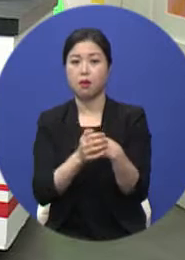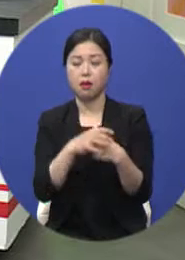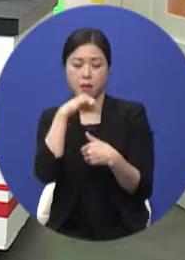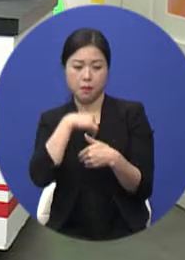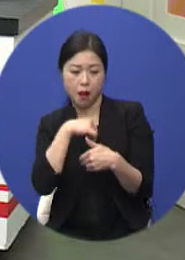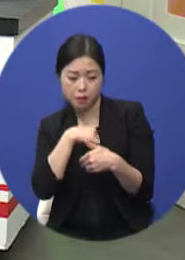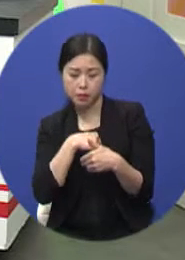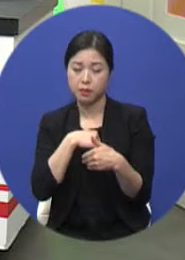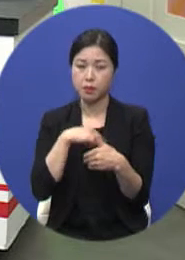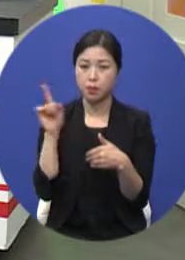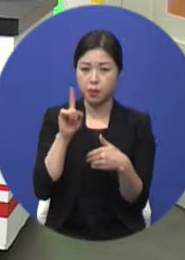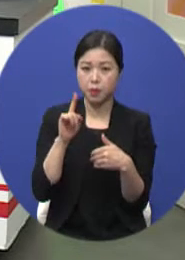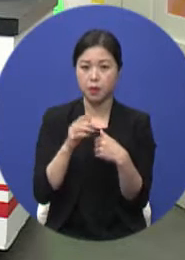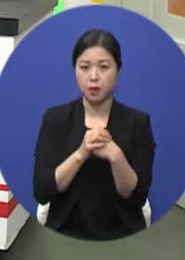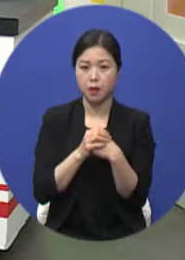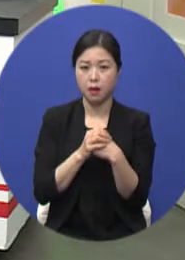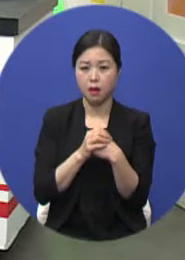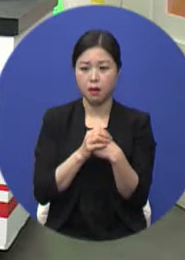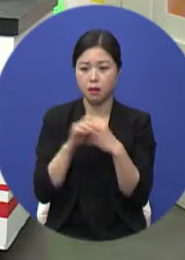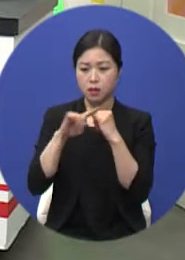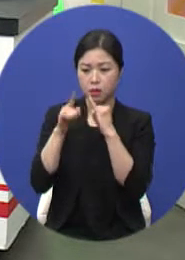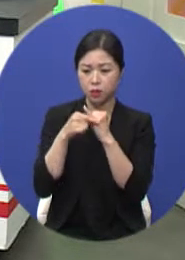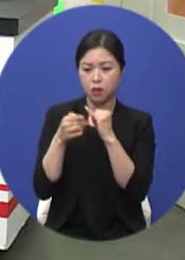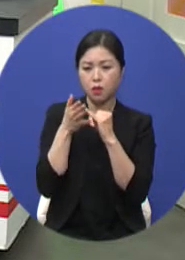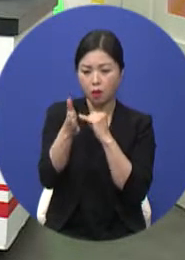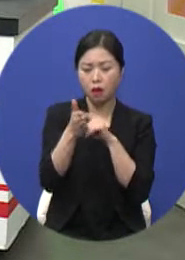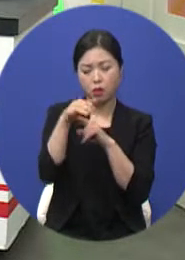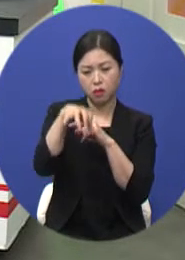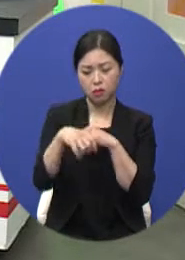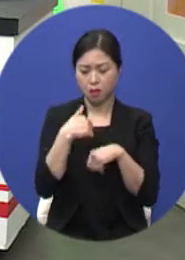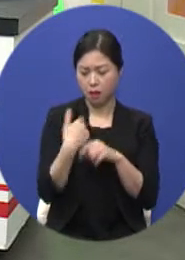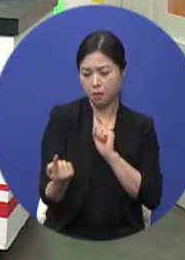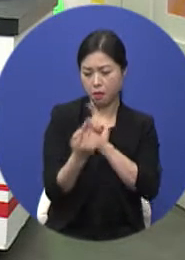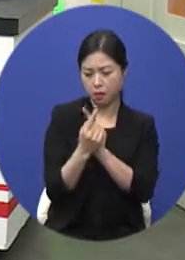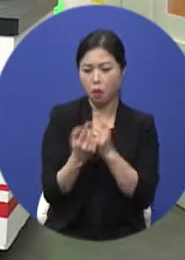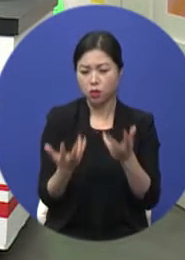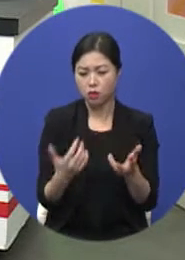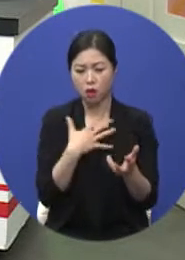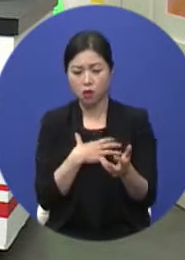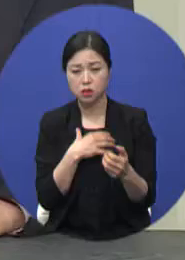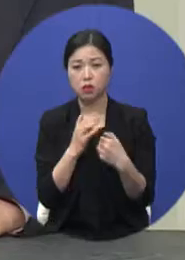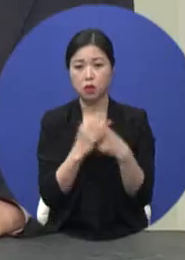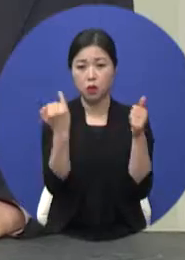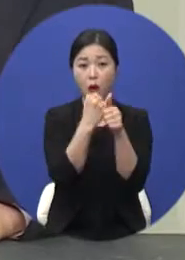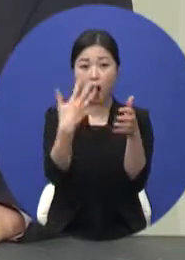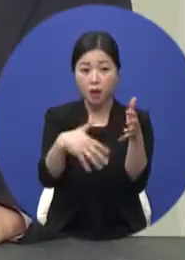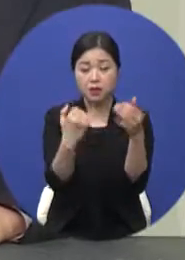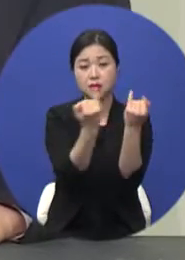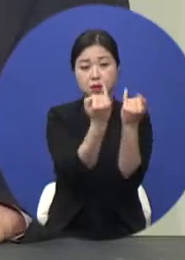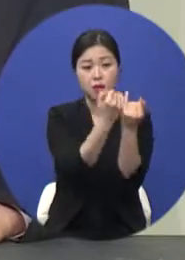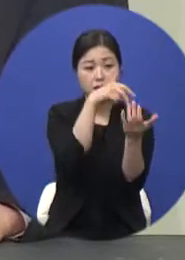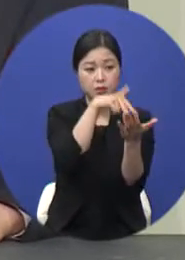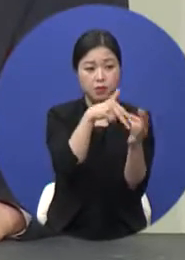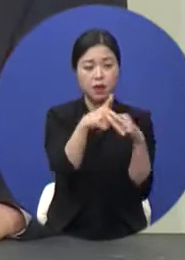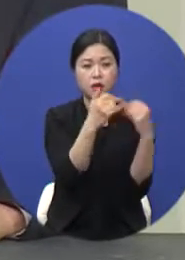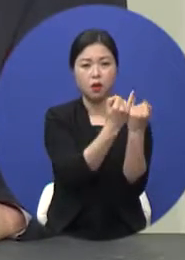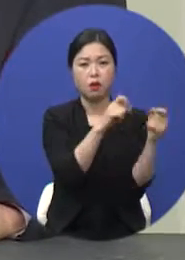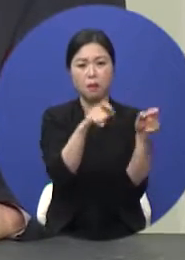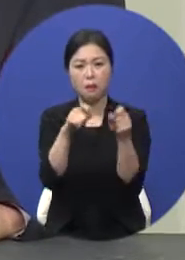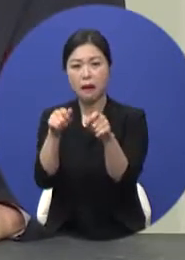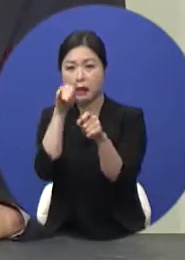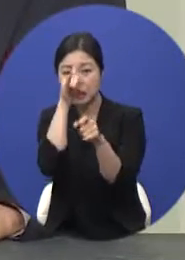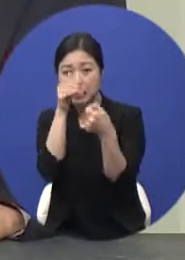마음이 누군가가 나를 산부인과에서 만나면 어떡하나 그쵸. 이런 뭐 생각도 죄책감 하고 같은 또 미혼 거, 뭐 여성 같은 거? 경우는 예. 이제 결혼이 워낙 늦어지다